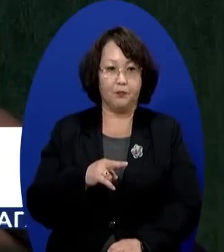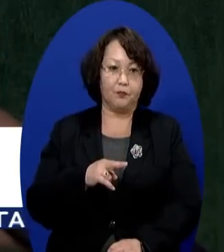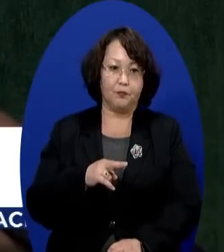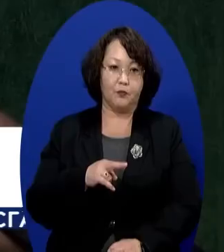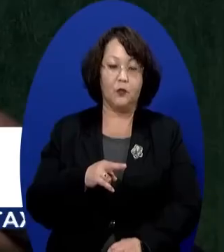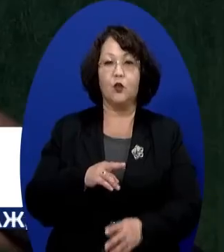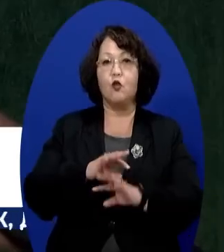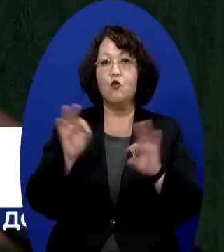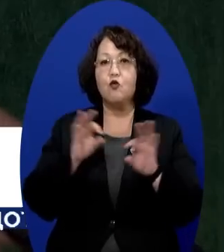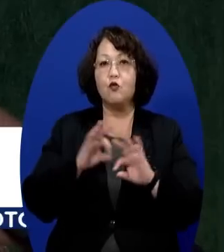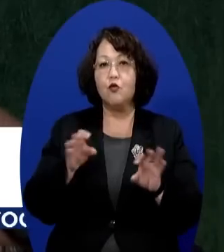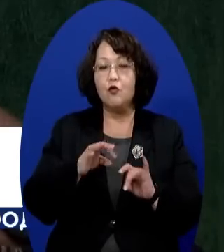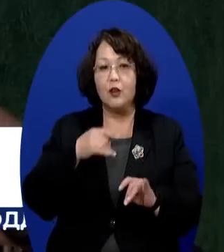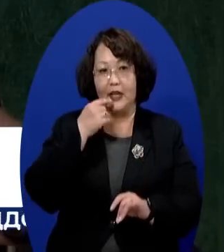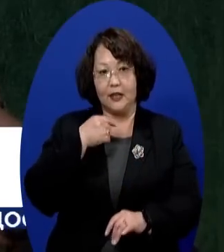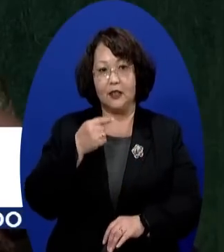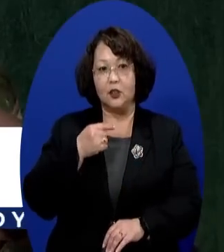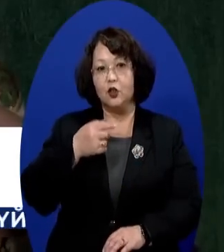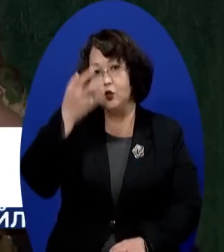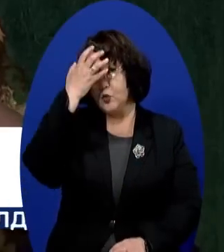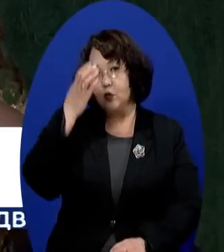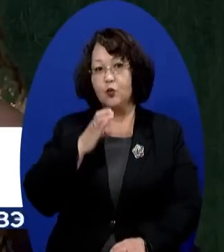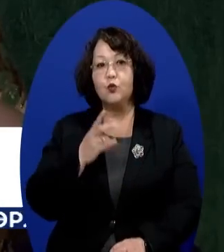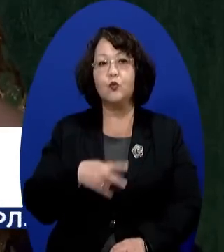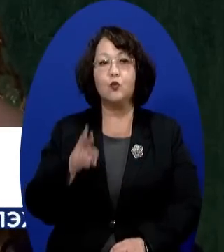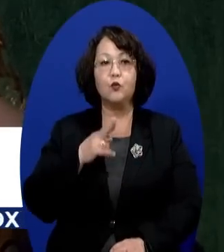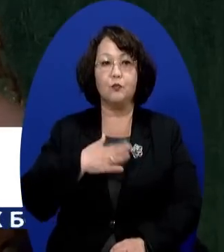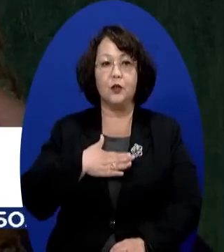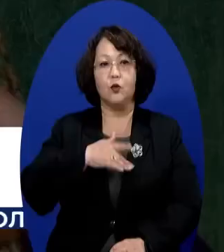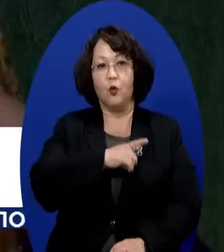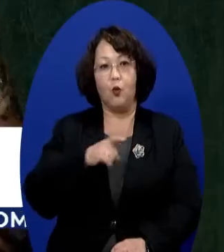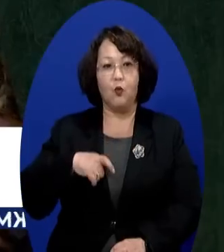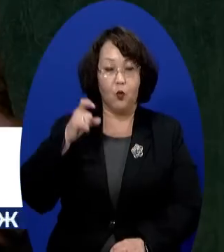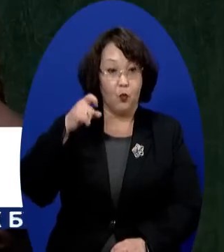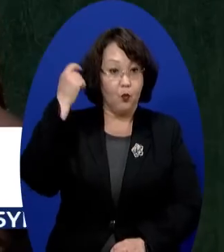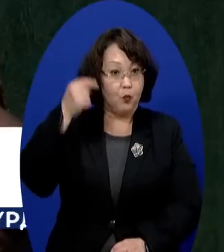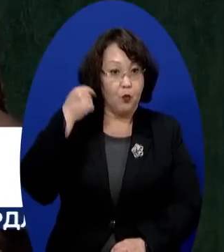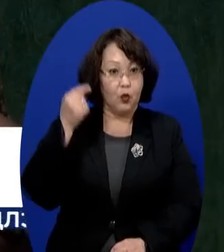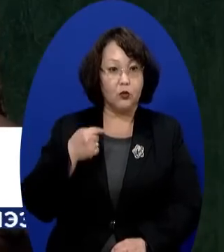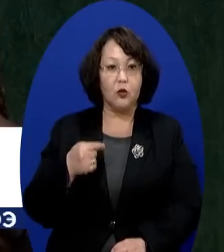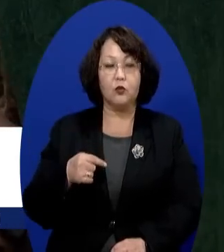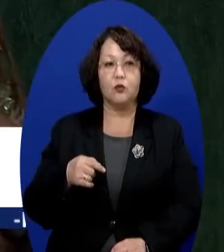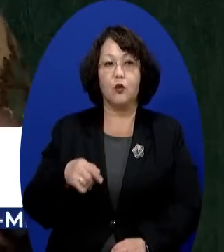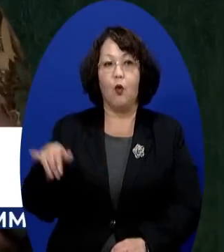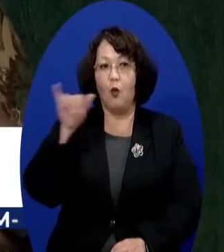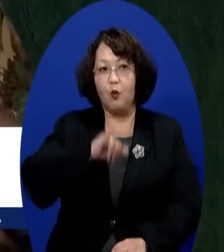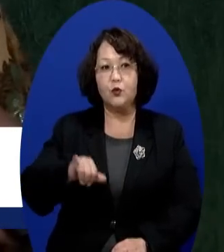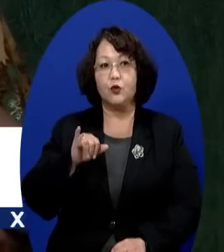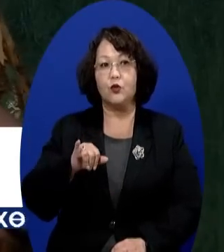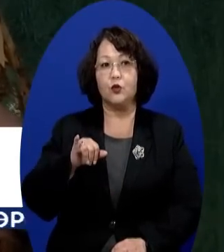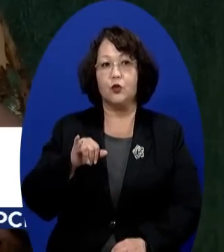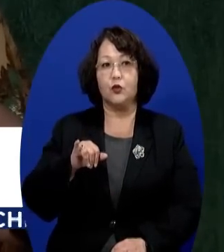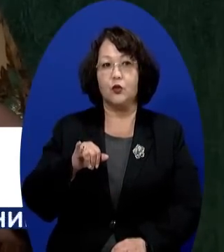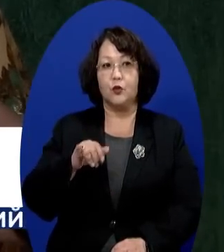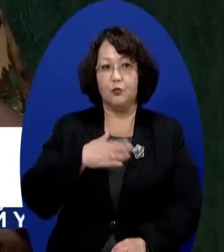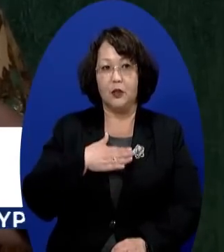янз янзаар дээрж байна. Төрийн сүлд бол эрдөө миний хувь хүний бодлоор тэр бол өста маш сайн сүлд шүү,